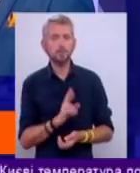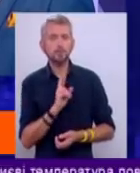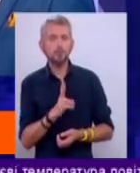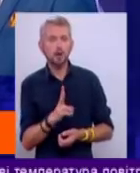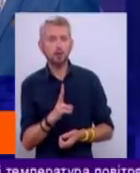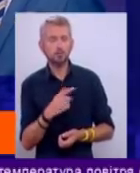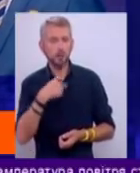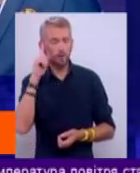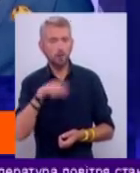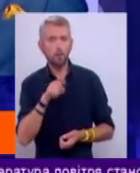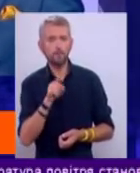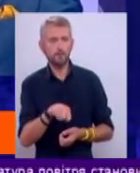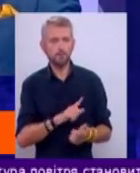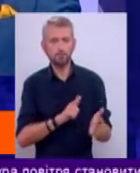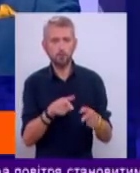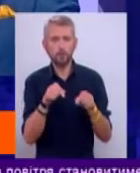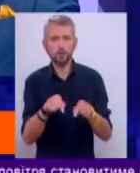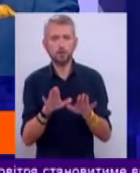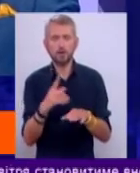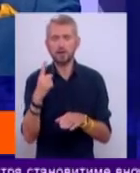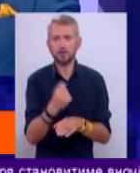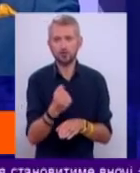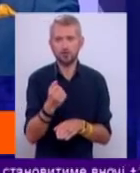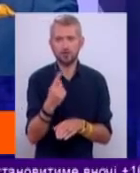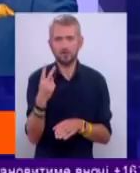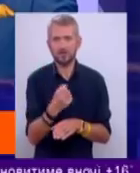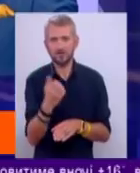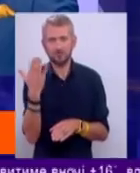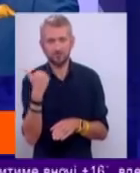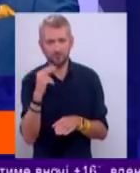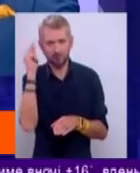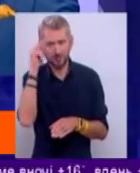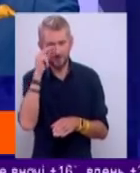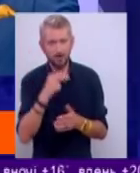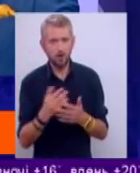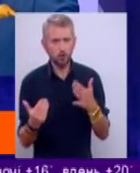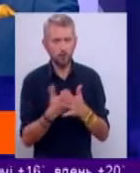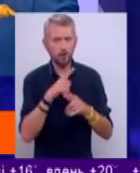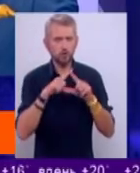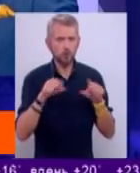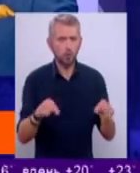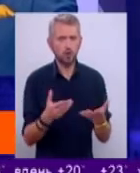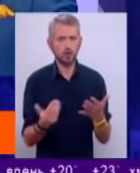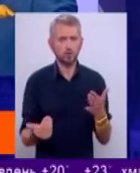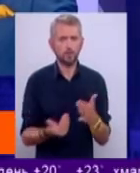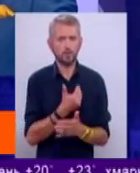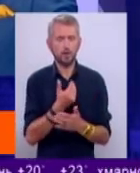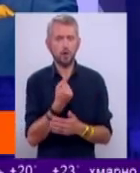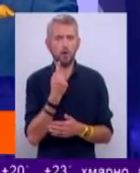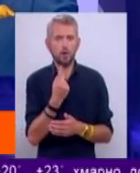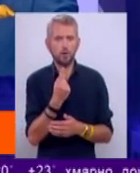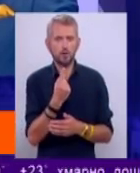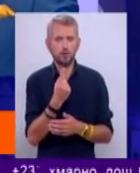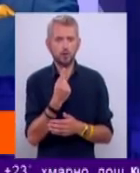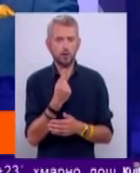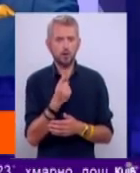наскільки мені відомо, він перейшов сюди реально тільки тиждень там, чи два тижні вчиться. Да. Тобто, нова школа, ну, один стрес, по-перше,